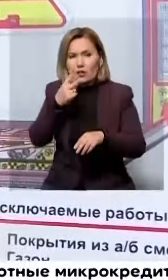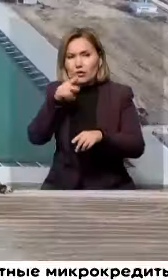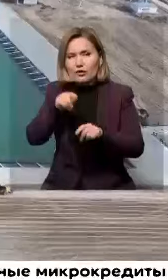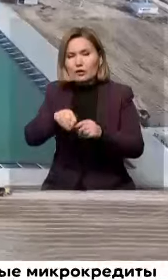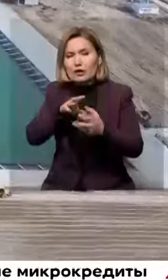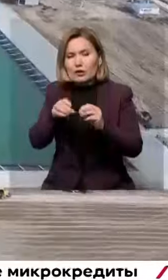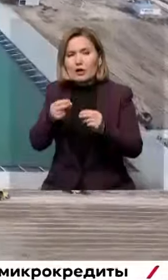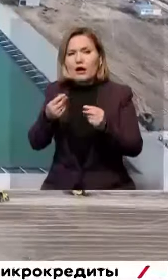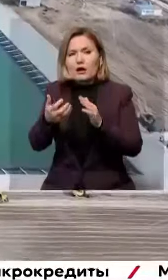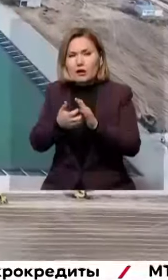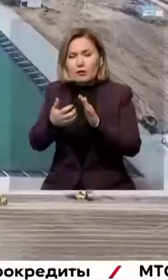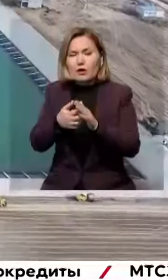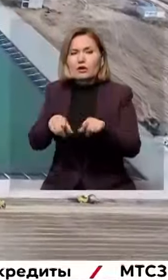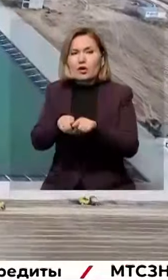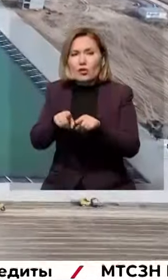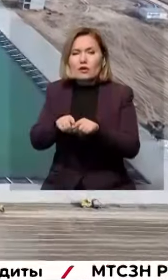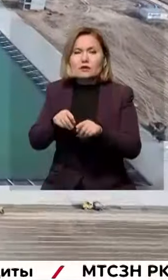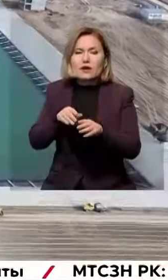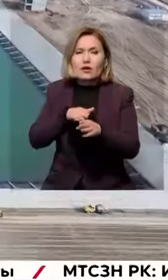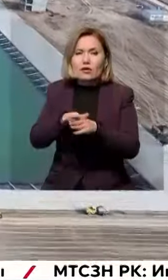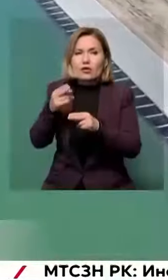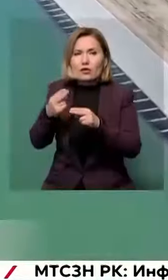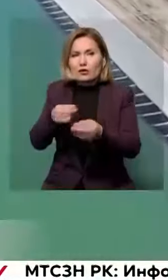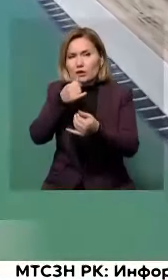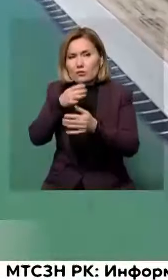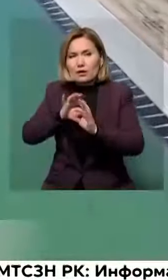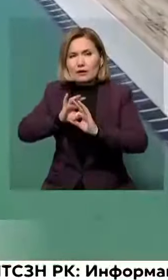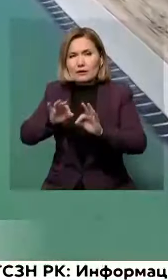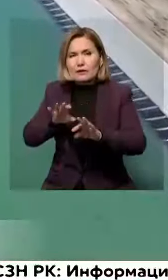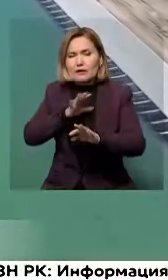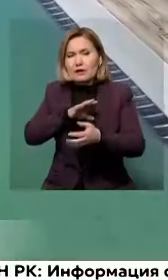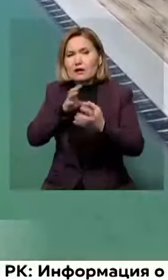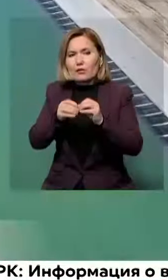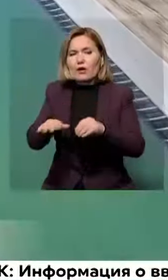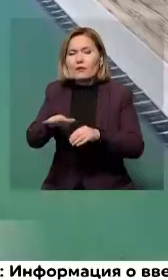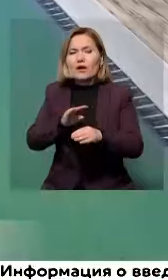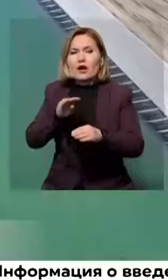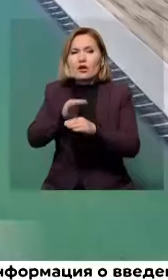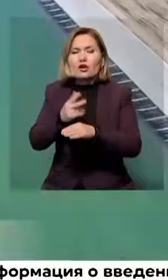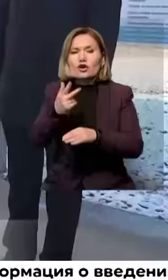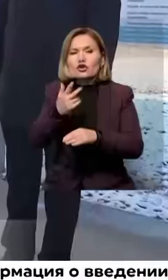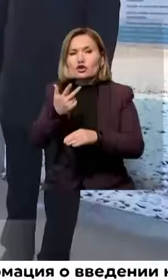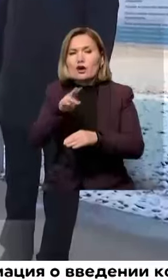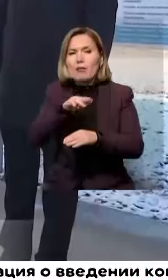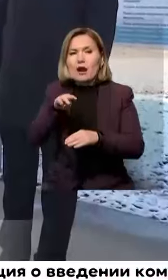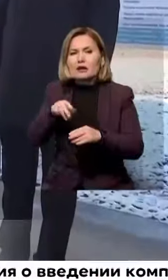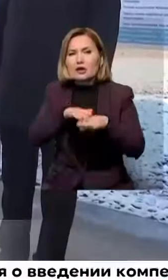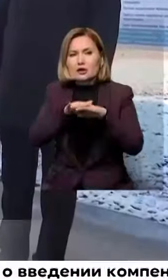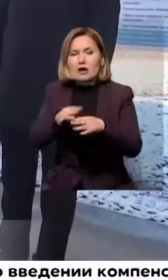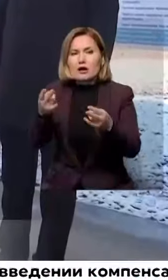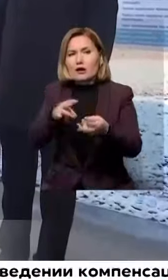жауаптылар қаражат тапшылығы жобаның толық жүзеге асуына қол байлау болып отырғанын жеткізді. Ол үшін қосымша 3 миллиард теңге қажет екенін